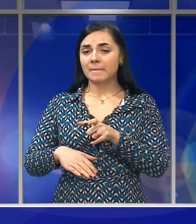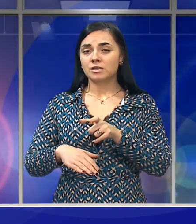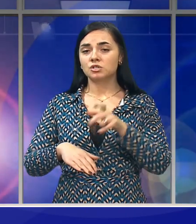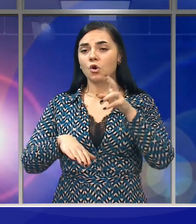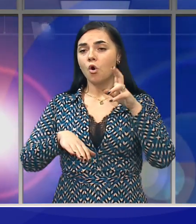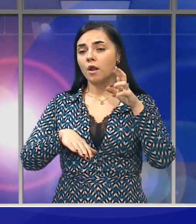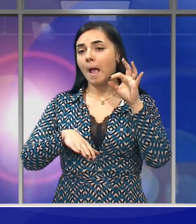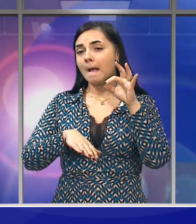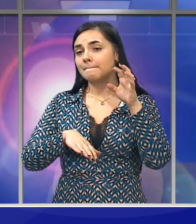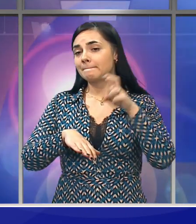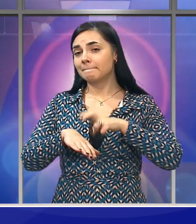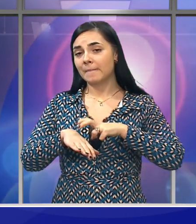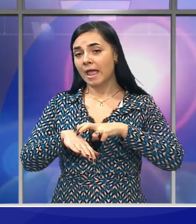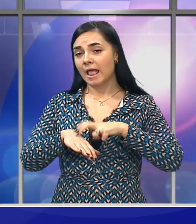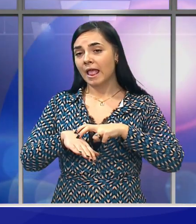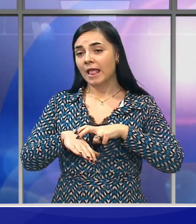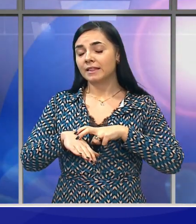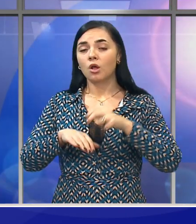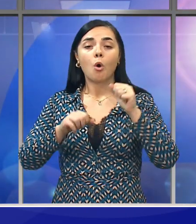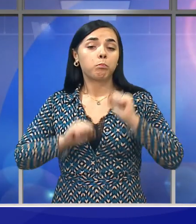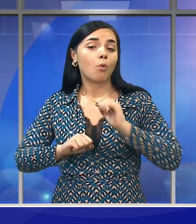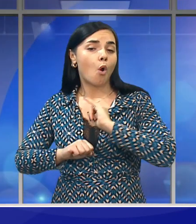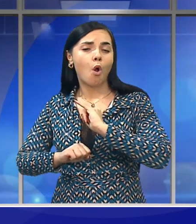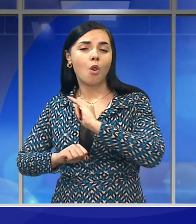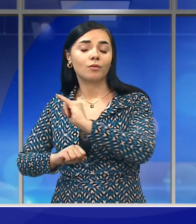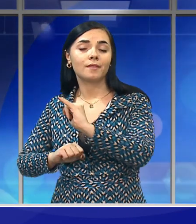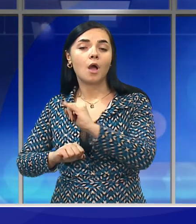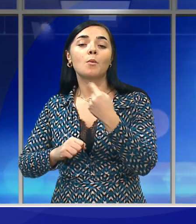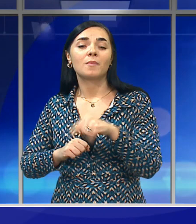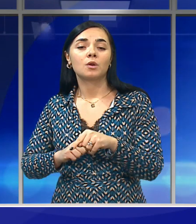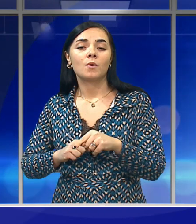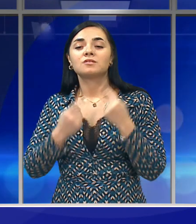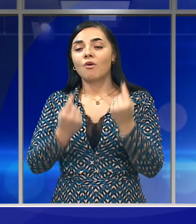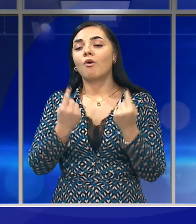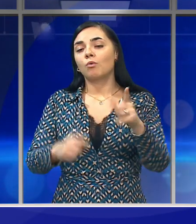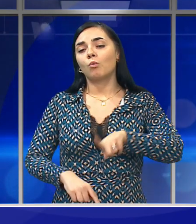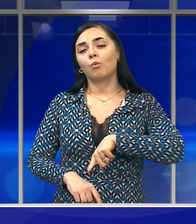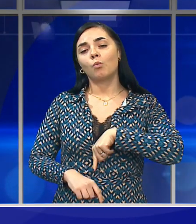da località lontane con tempi di attesa più